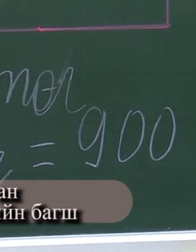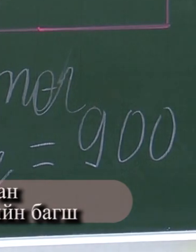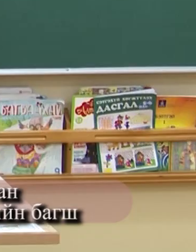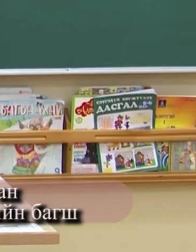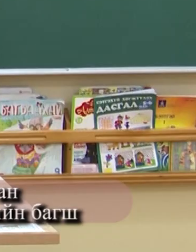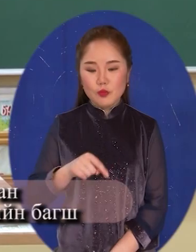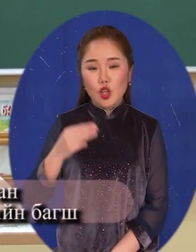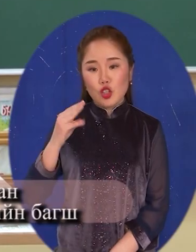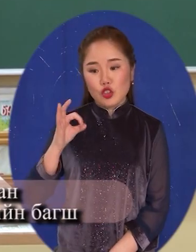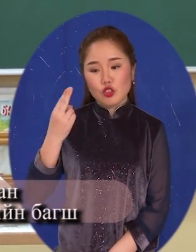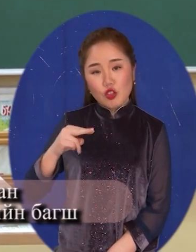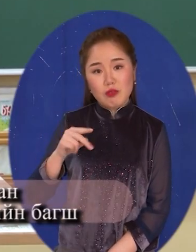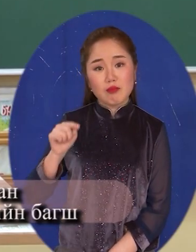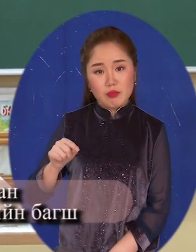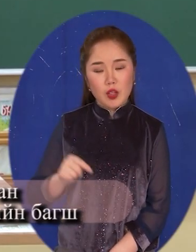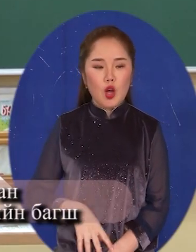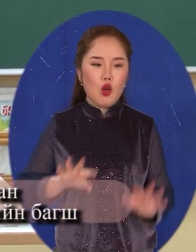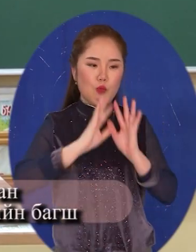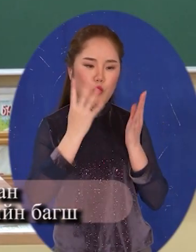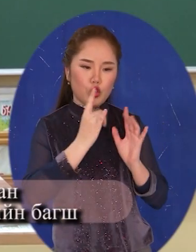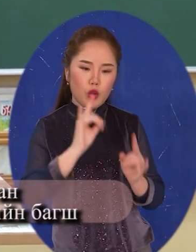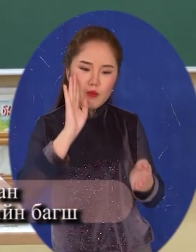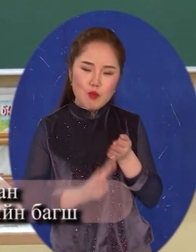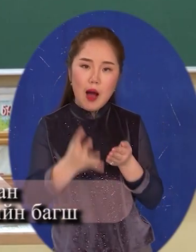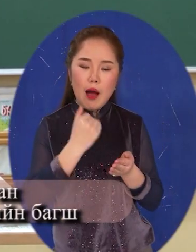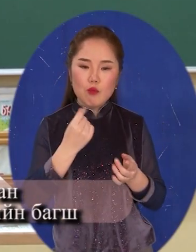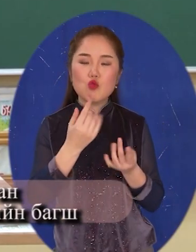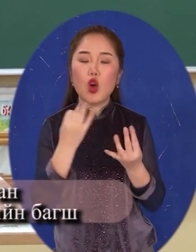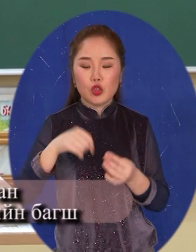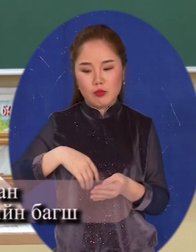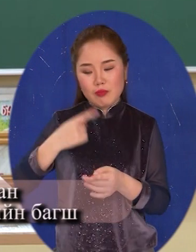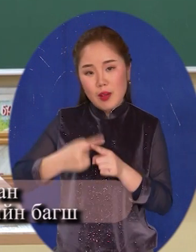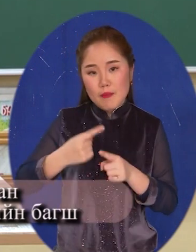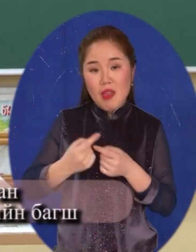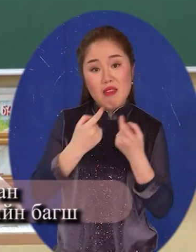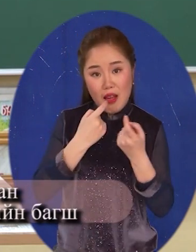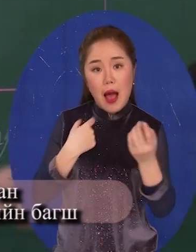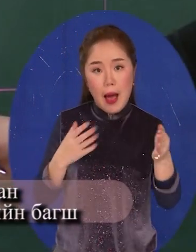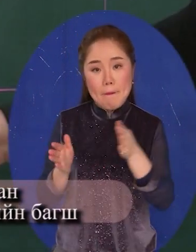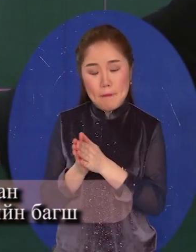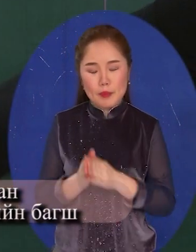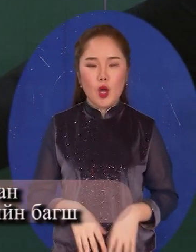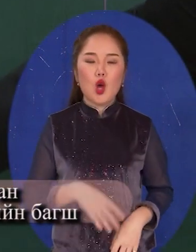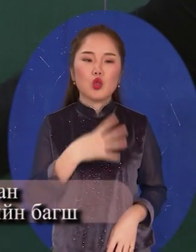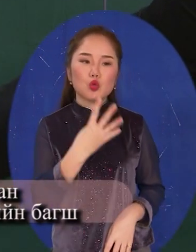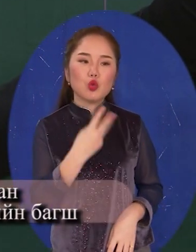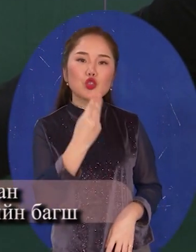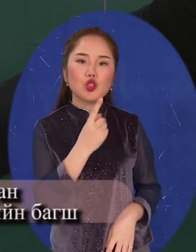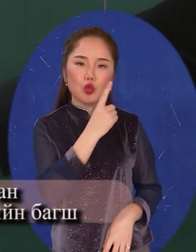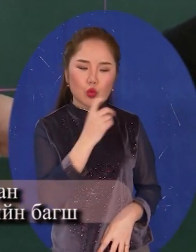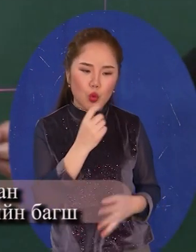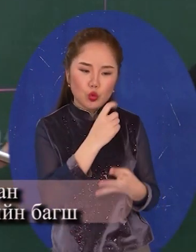Al, tottun oyuncak satıp alğan barlık bağısın kalay esiptegenimizde əngimelesek. 4